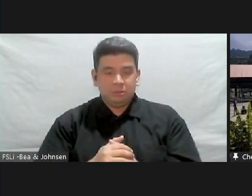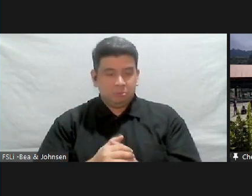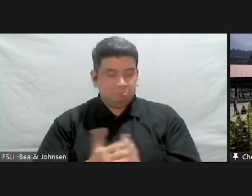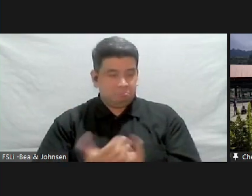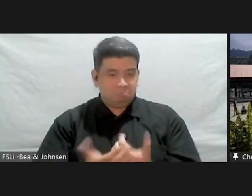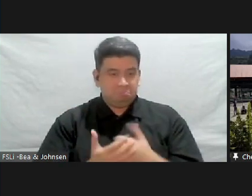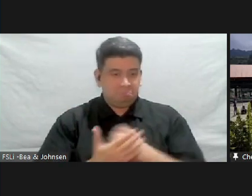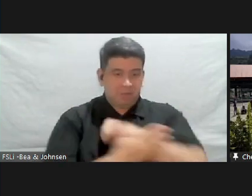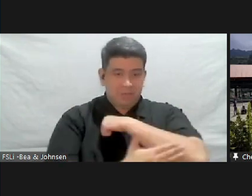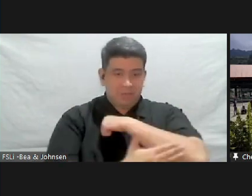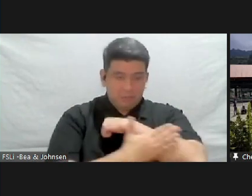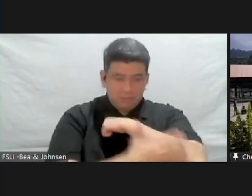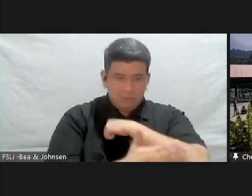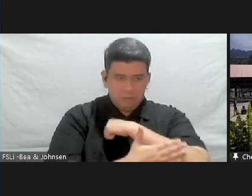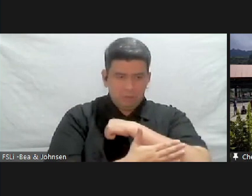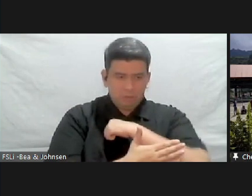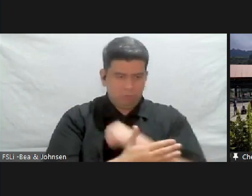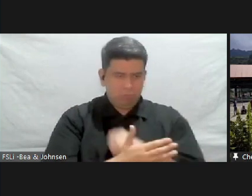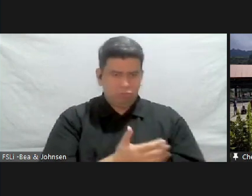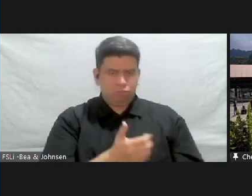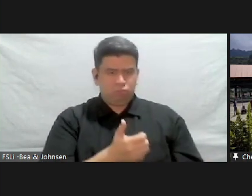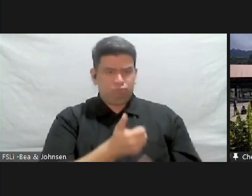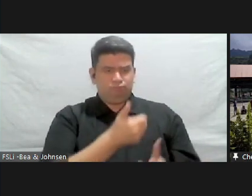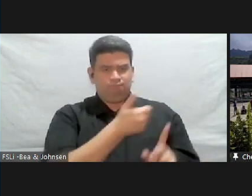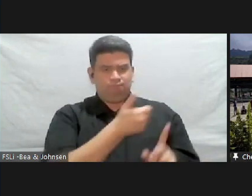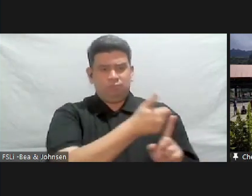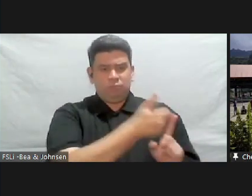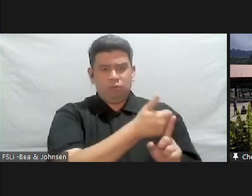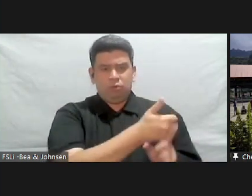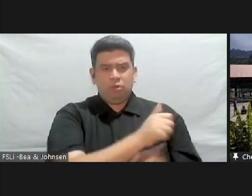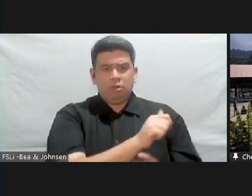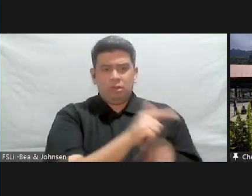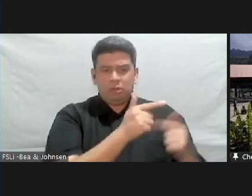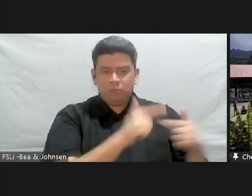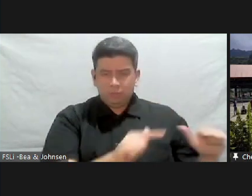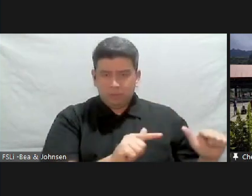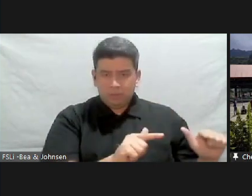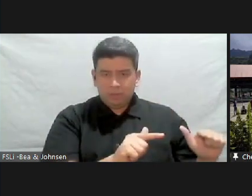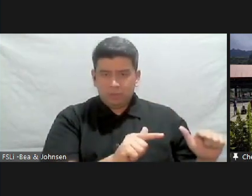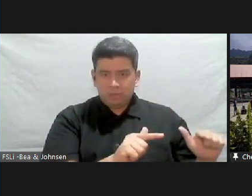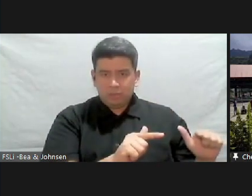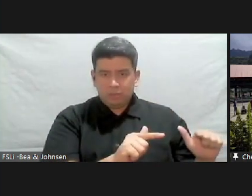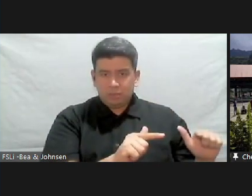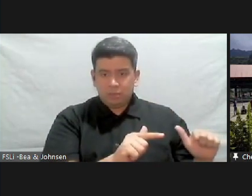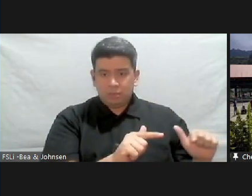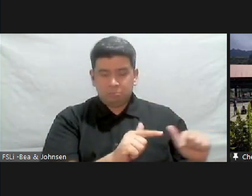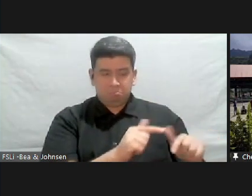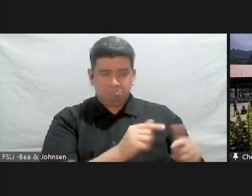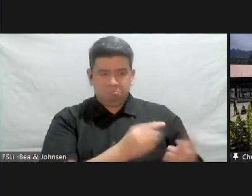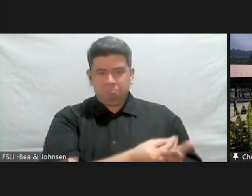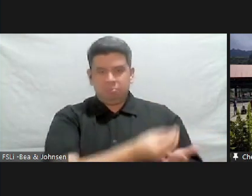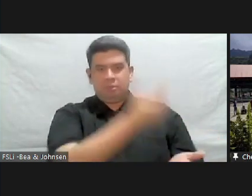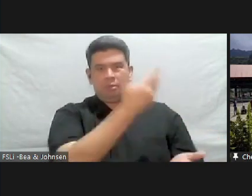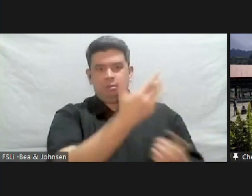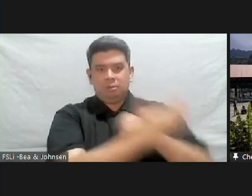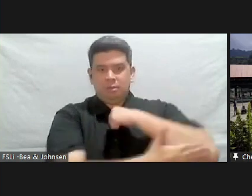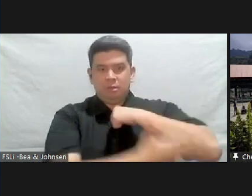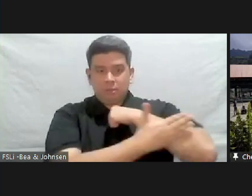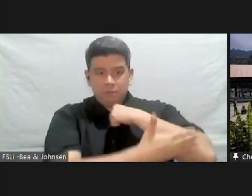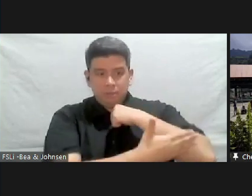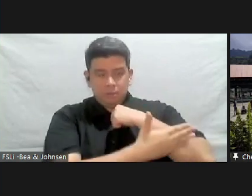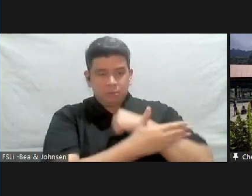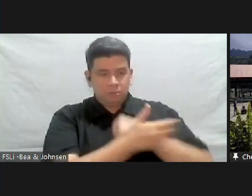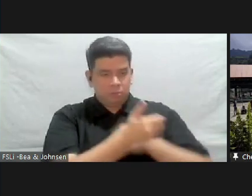Subalit tayong mga Pilipino ay bakit hindi natin gamitin na mayroon mga bansang mayayaman nga ay gumagamit ng lingwahe